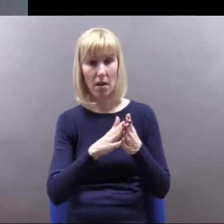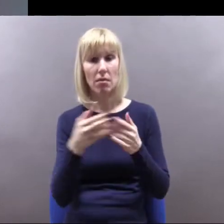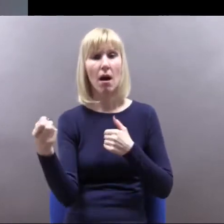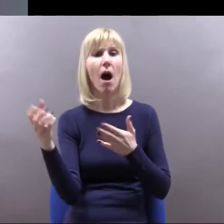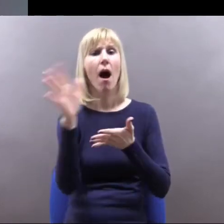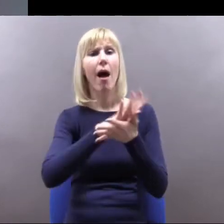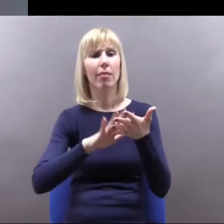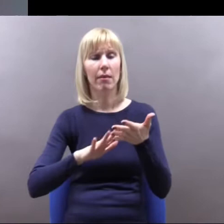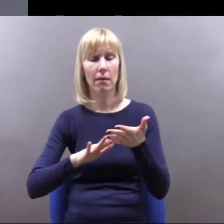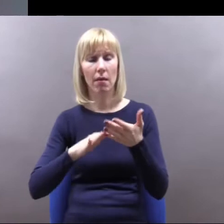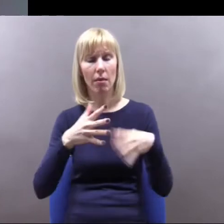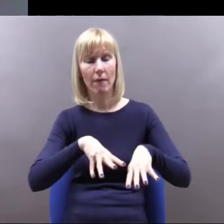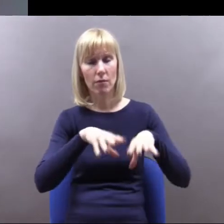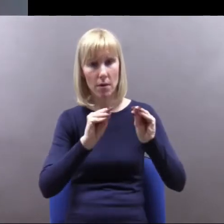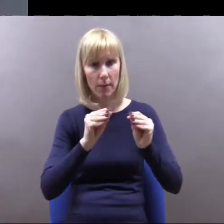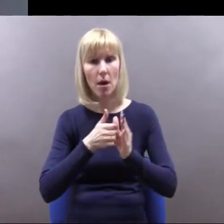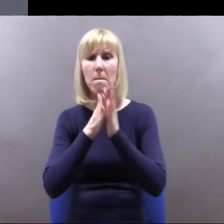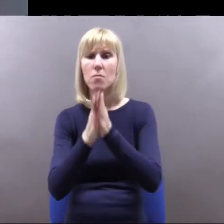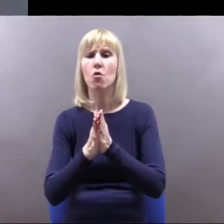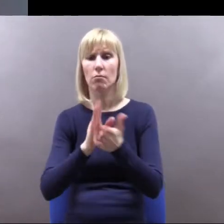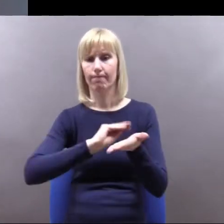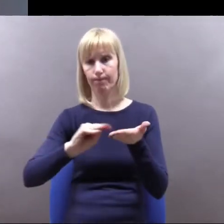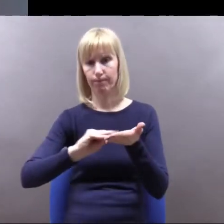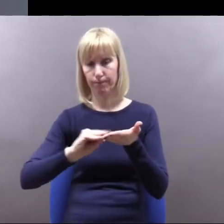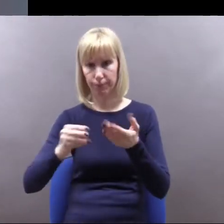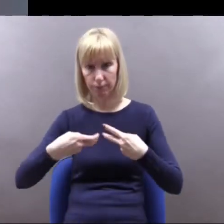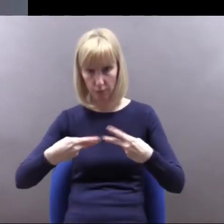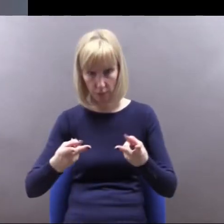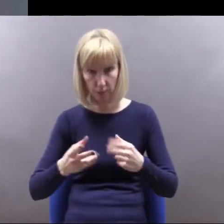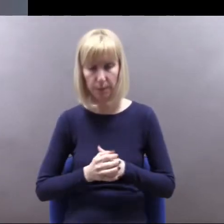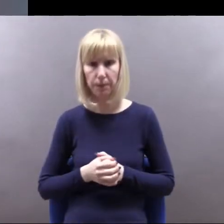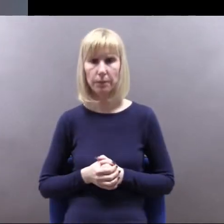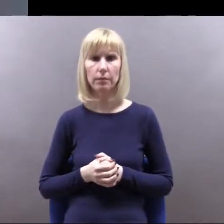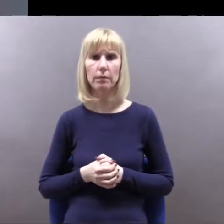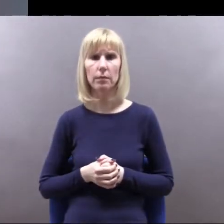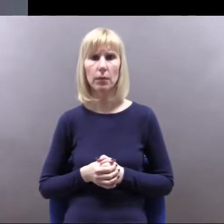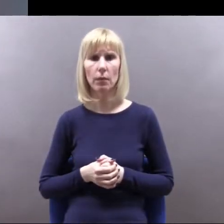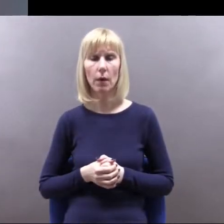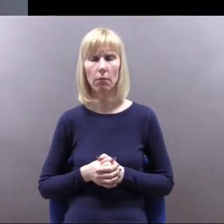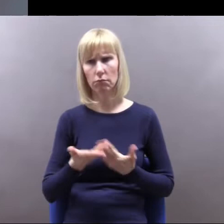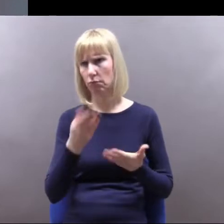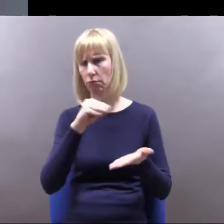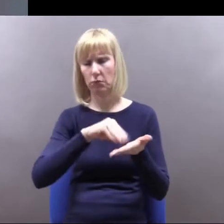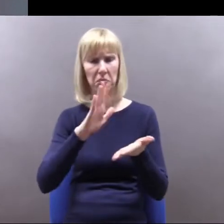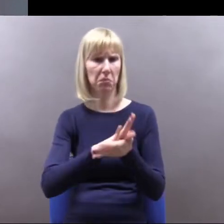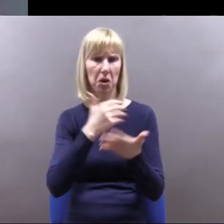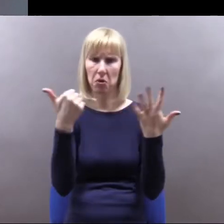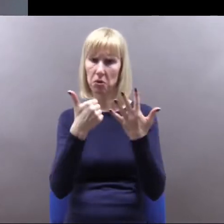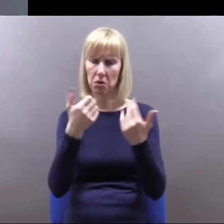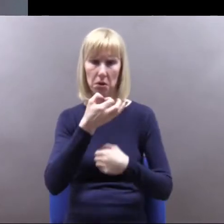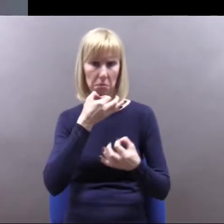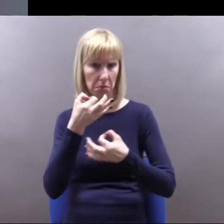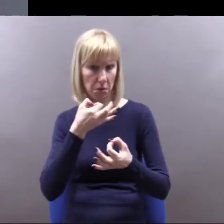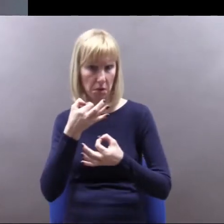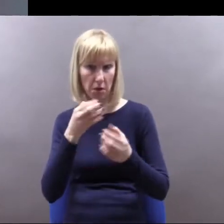naszym czacie ankiety wstępnej, którą proszę Państwa o wypełnienie. Ona jest bardzo krótka, ma tam